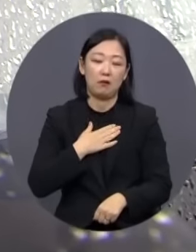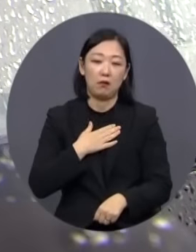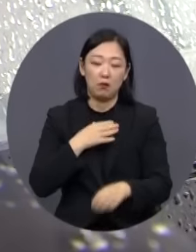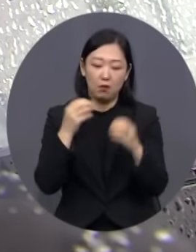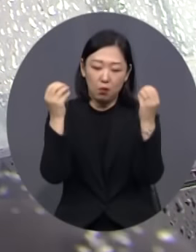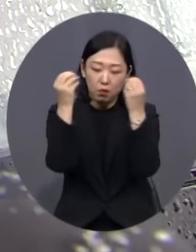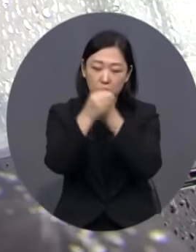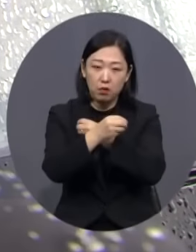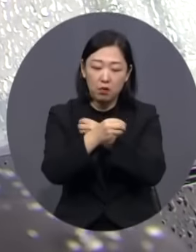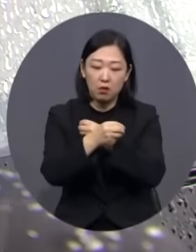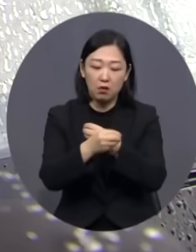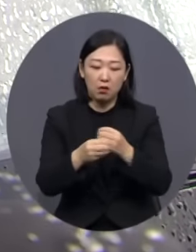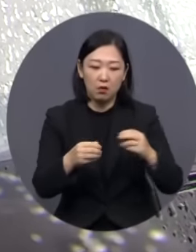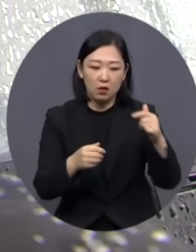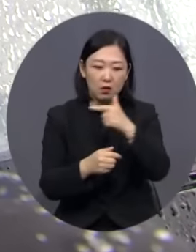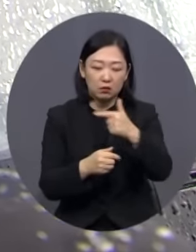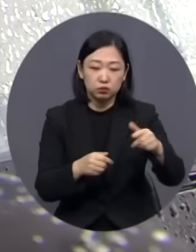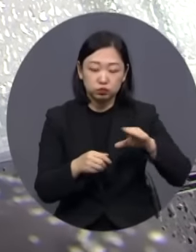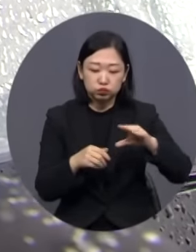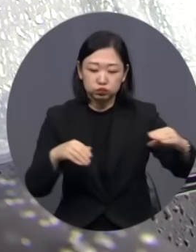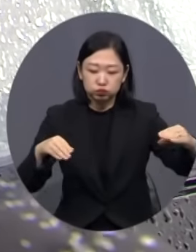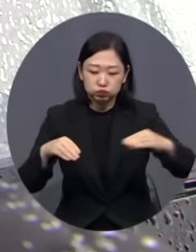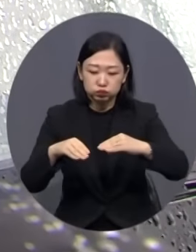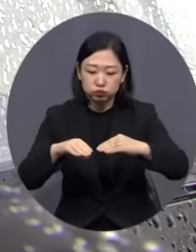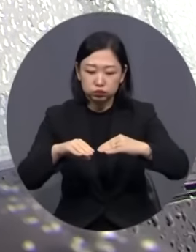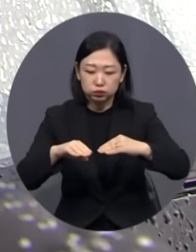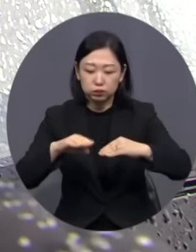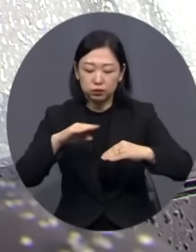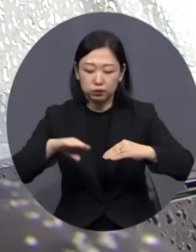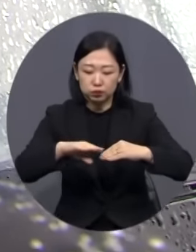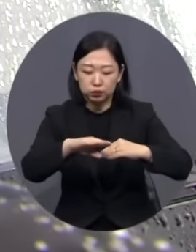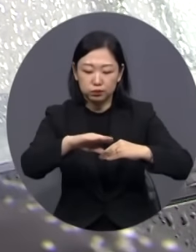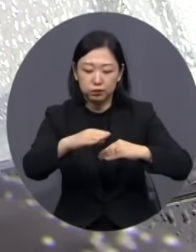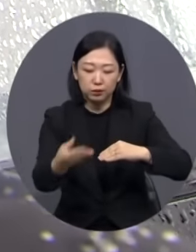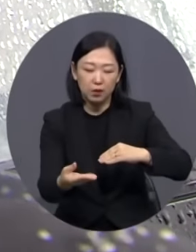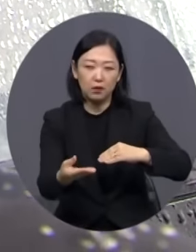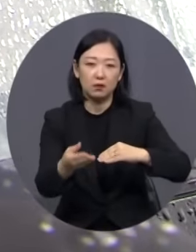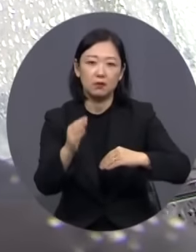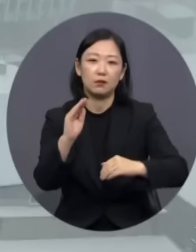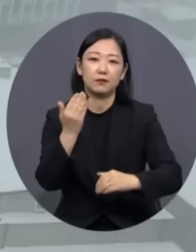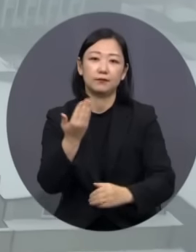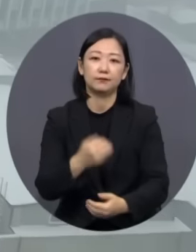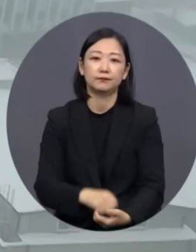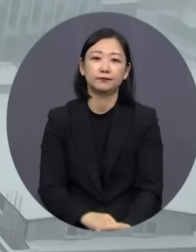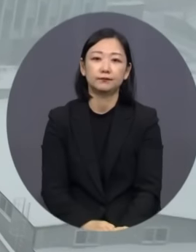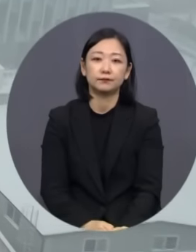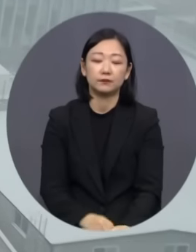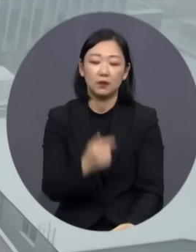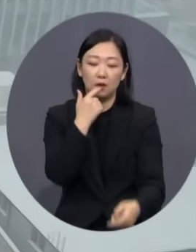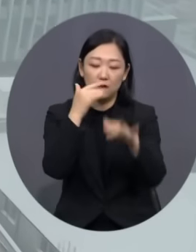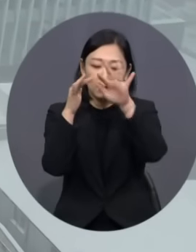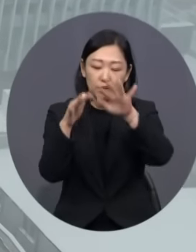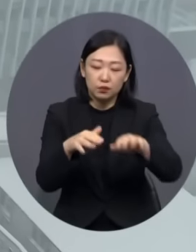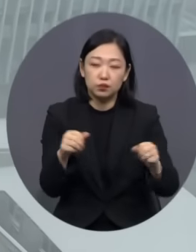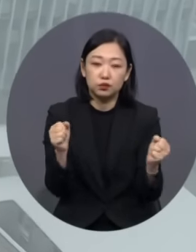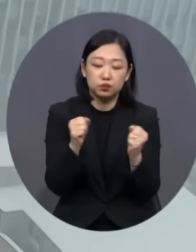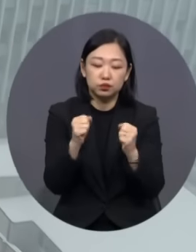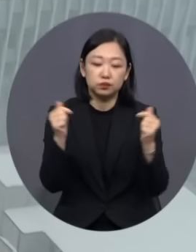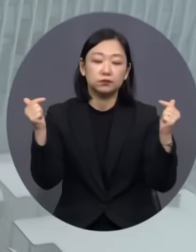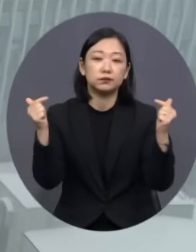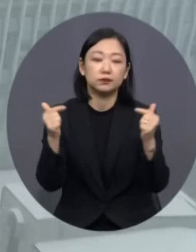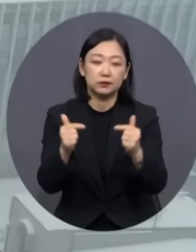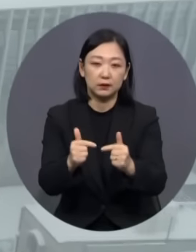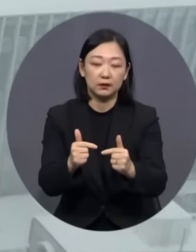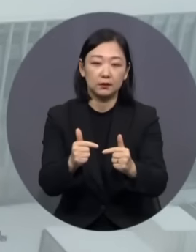반대편에 저 큰 차 와가지고 살짝 비켜줬는데 바로 저 미끌려가지고 빠져버리더라고요. 폭설과 한파가 차츰